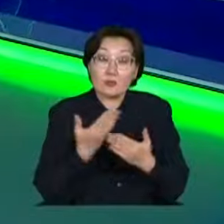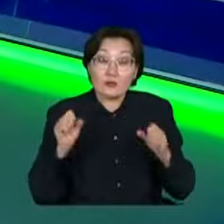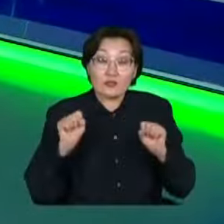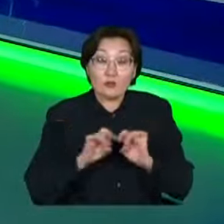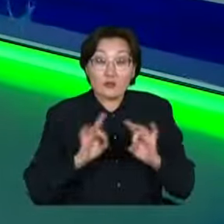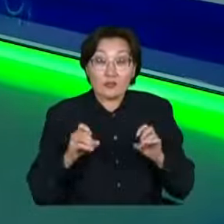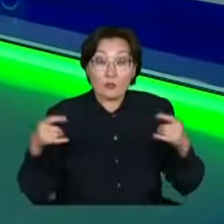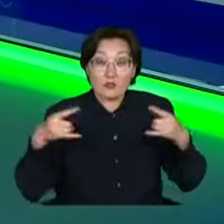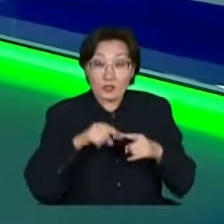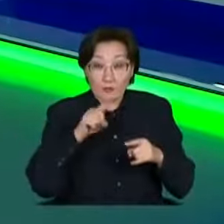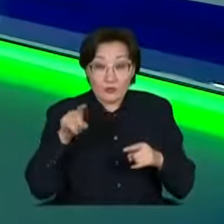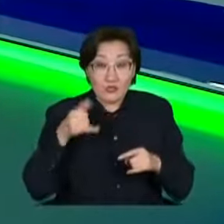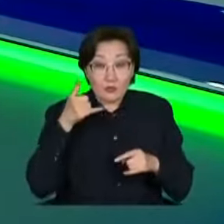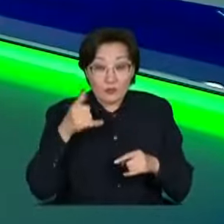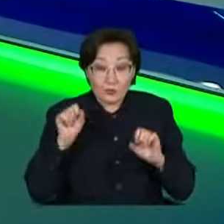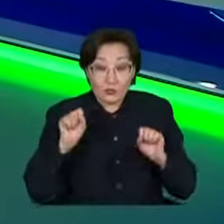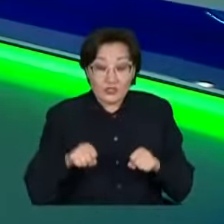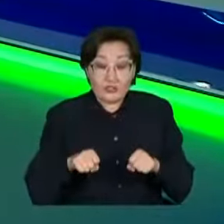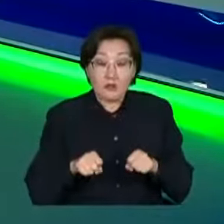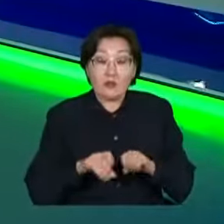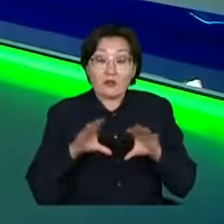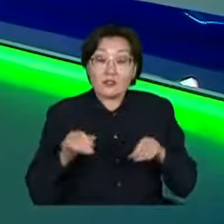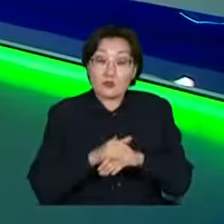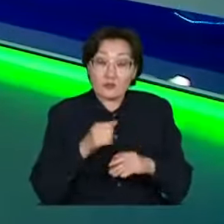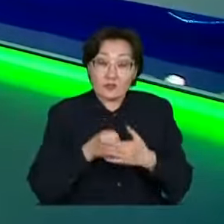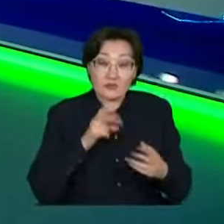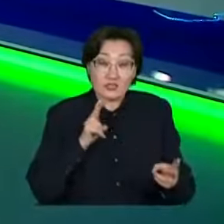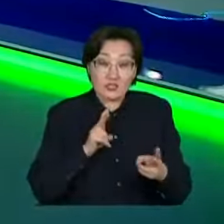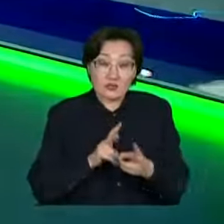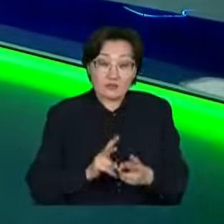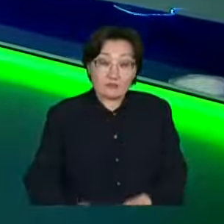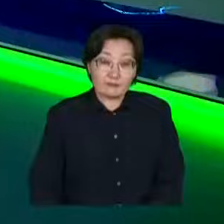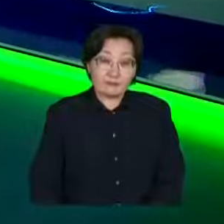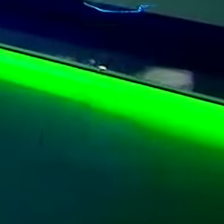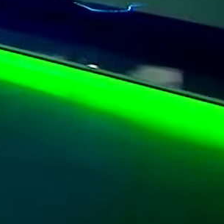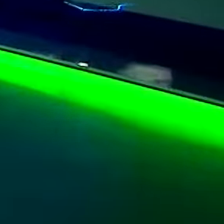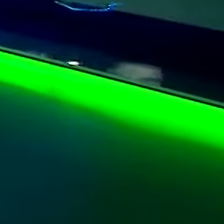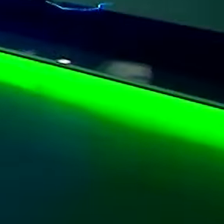вы можете делиться по номерам, указанным на экране. На этом у нас все. Всего доброго. До встречи в эфире.